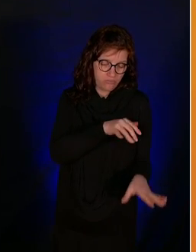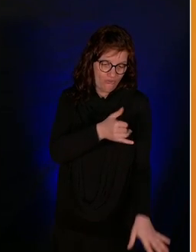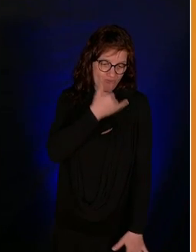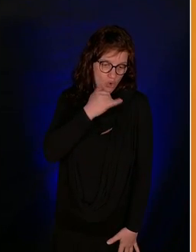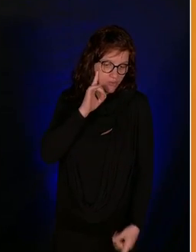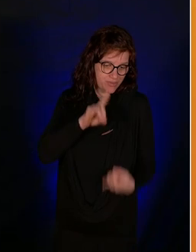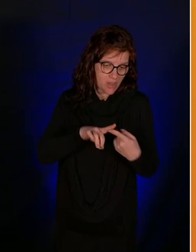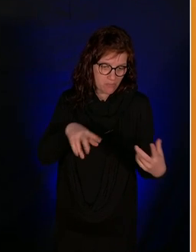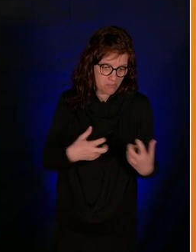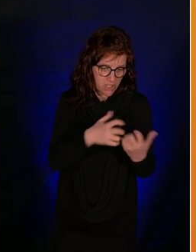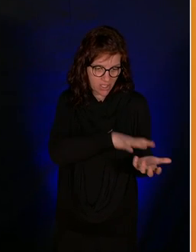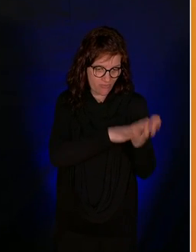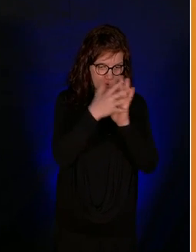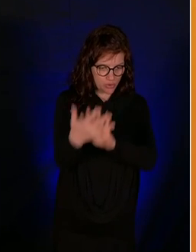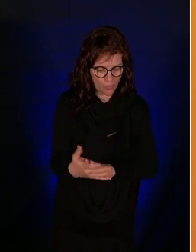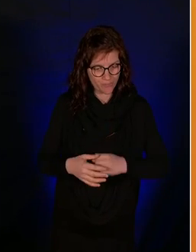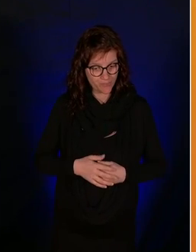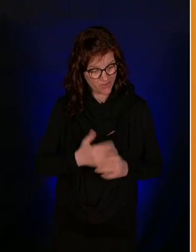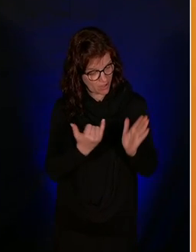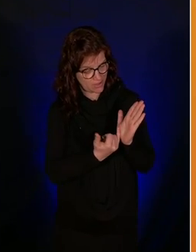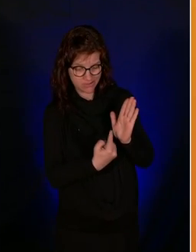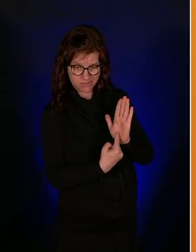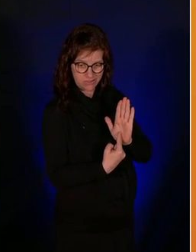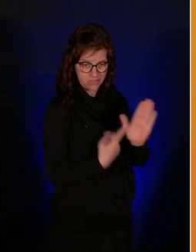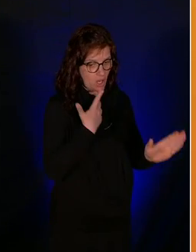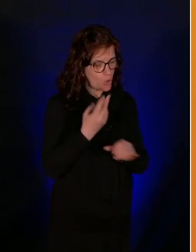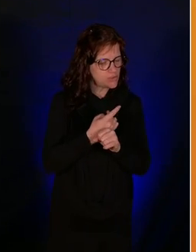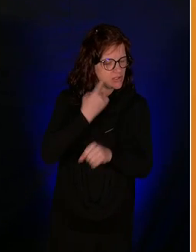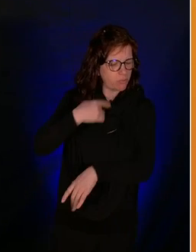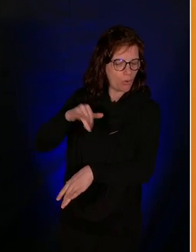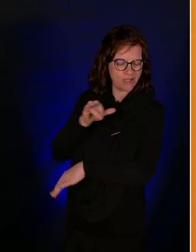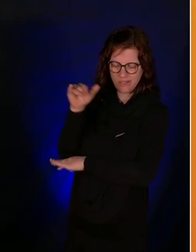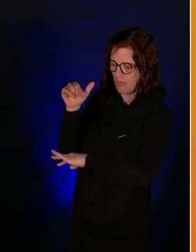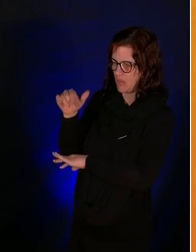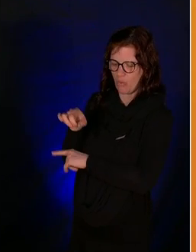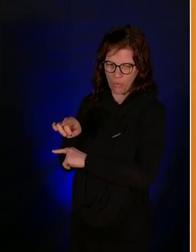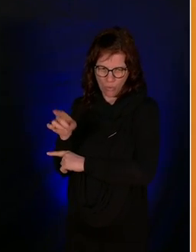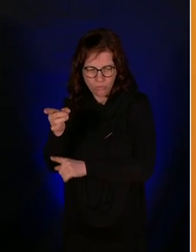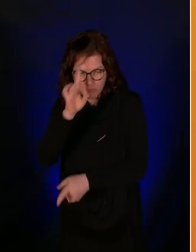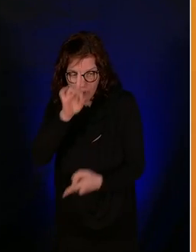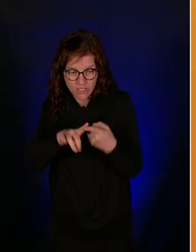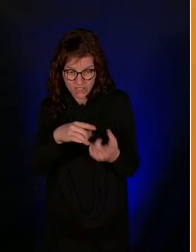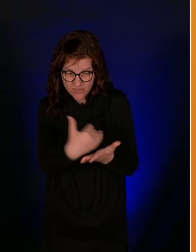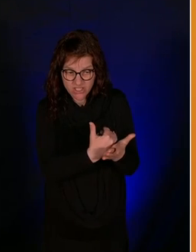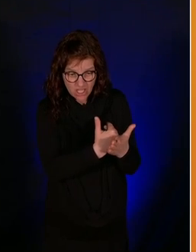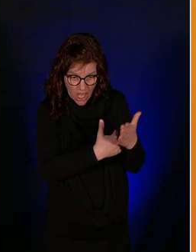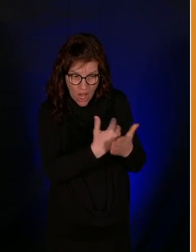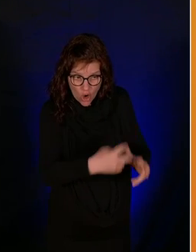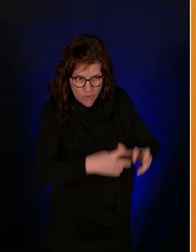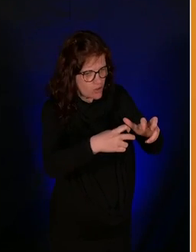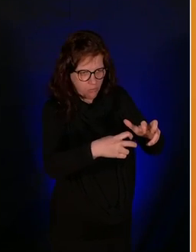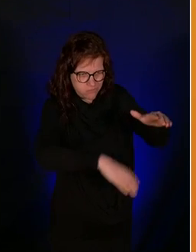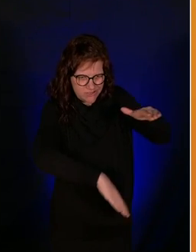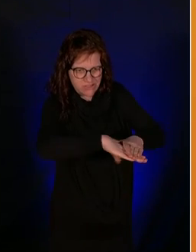prix. Cet indice est l'outil des patrons pour freiner encore plus les augmentations de salaire,